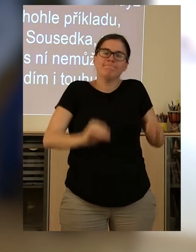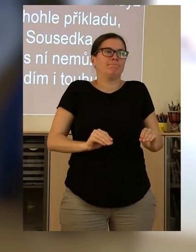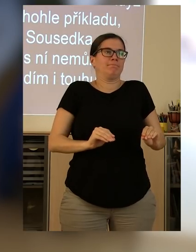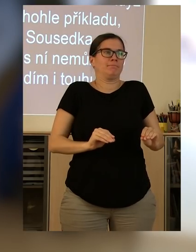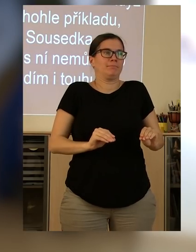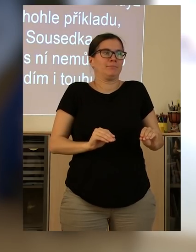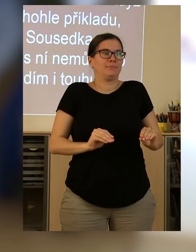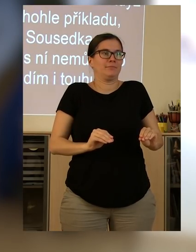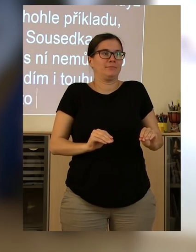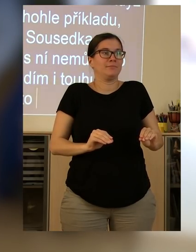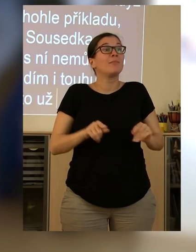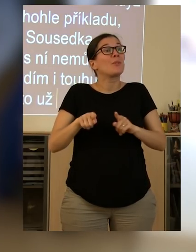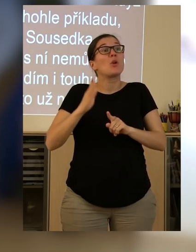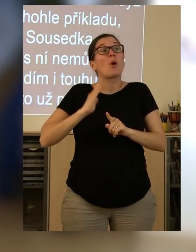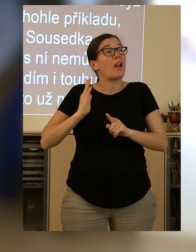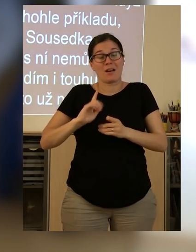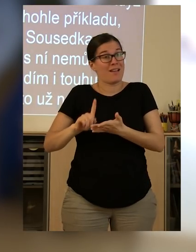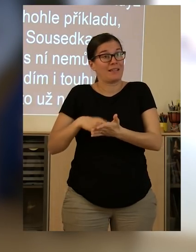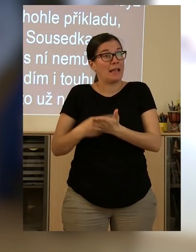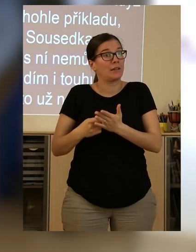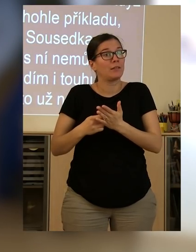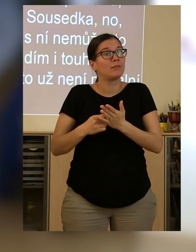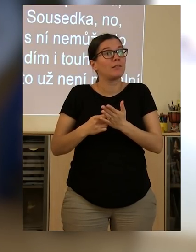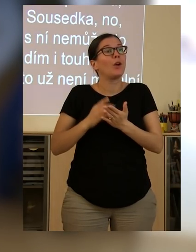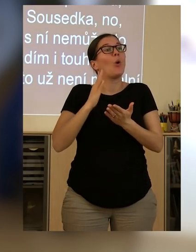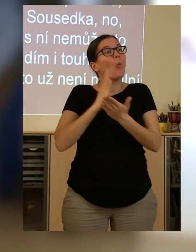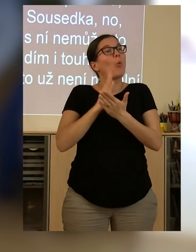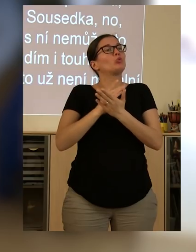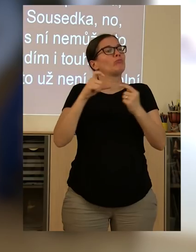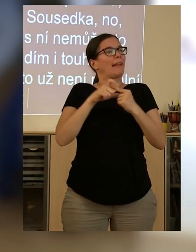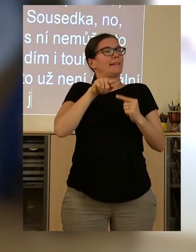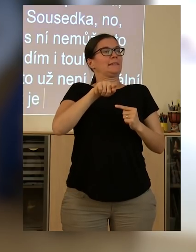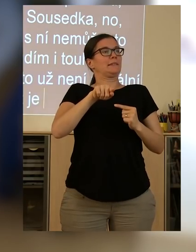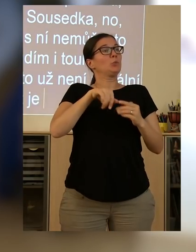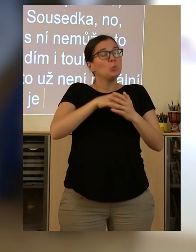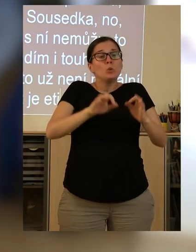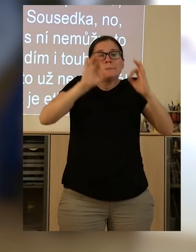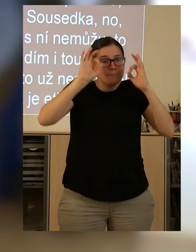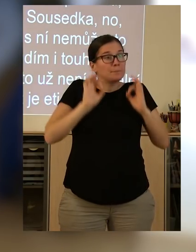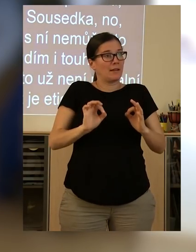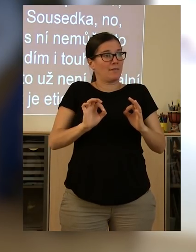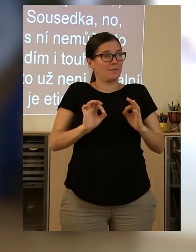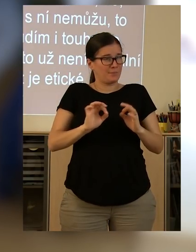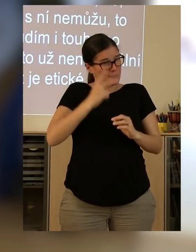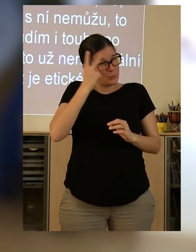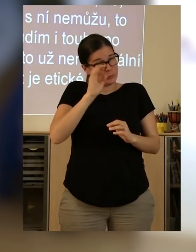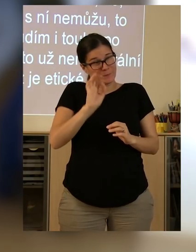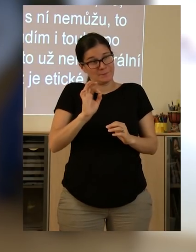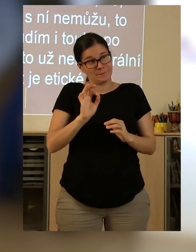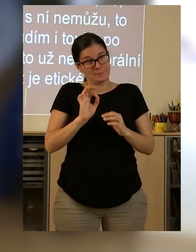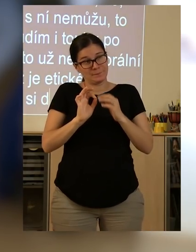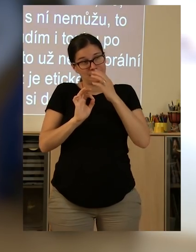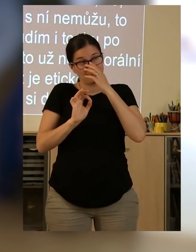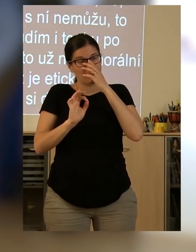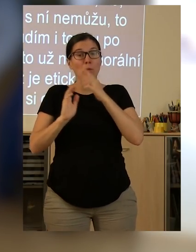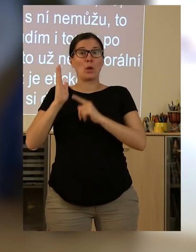A to už není morální rozhodnutí, to už je etický rozhodnutí. Jestli si dobře rozumíme.